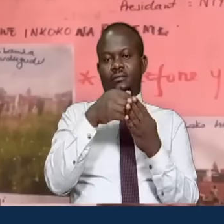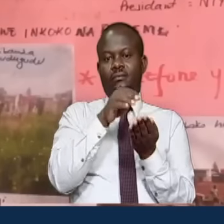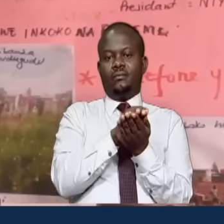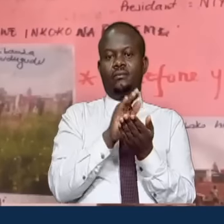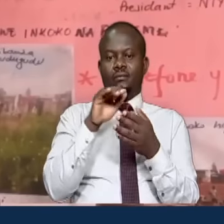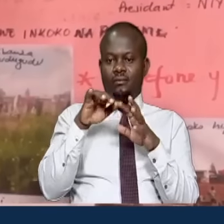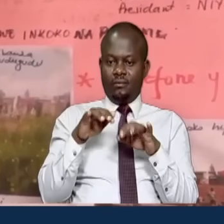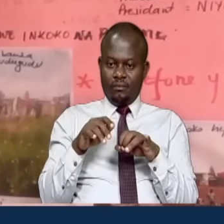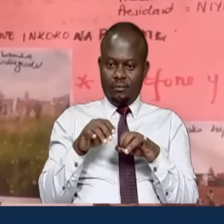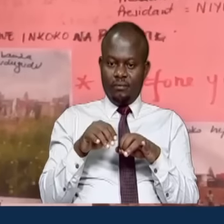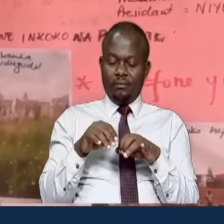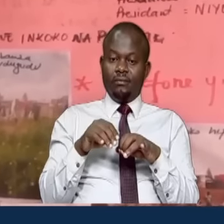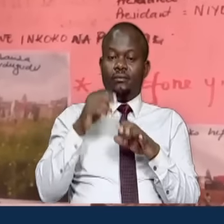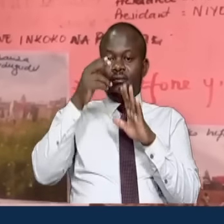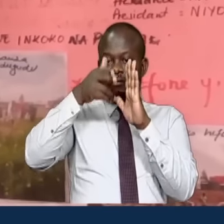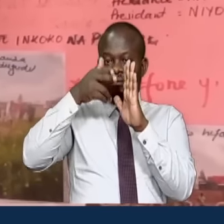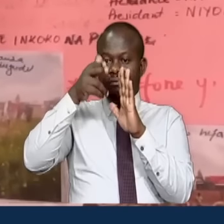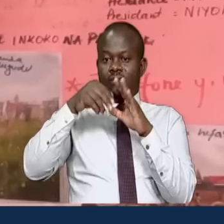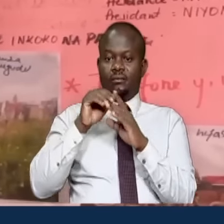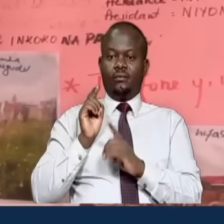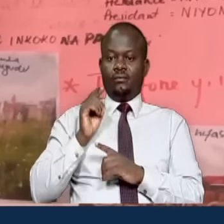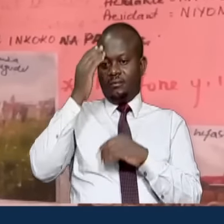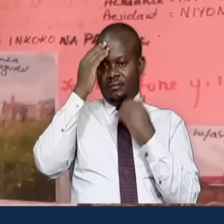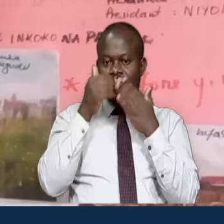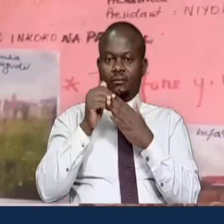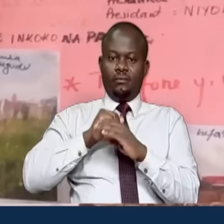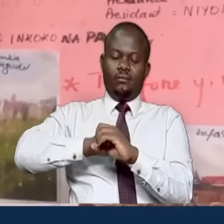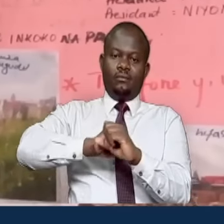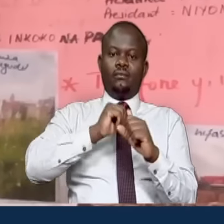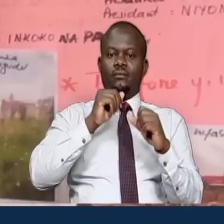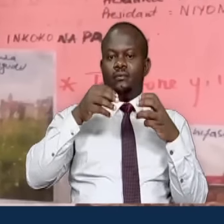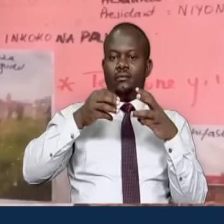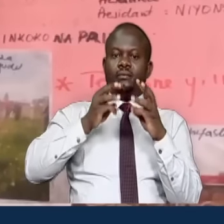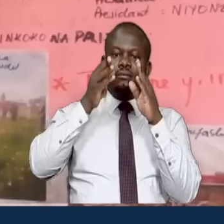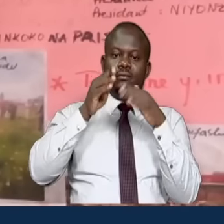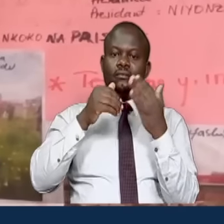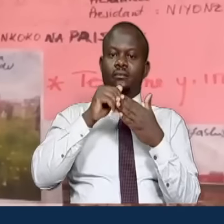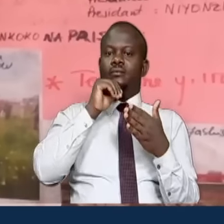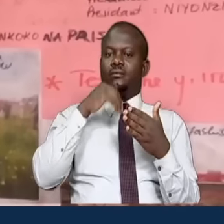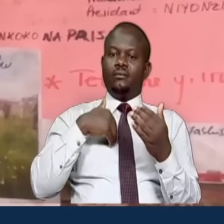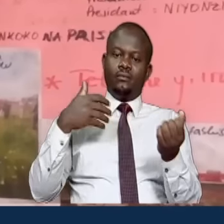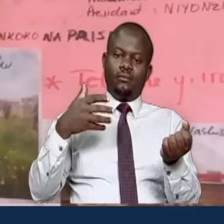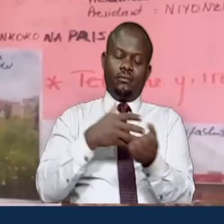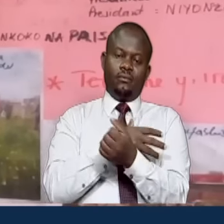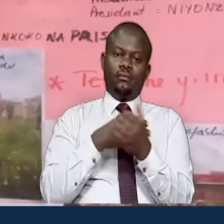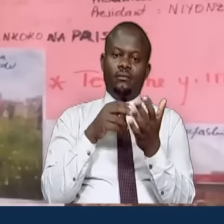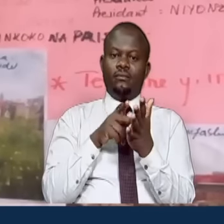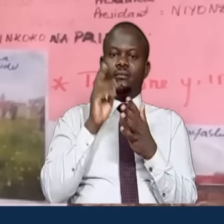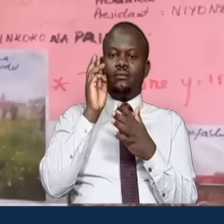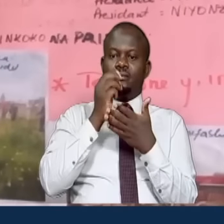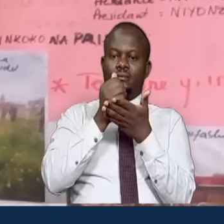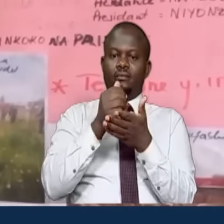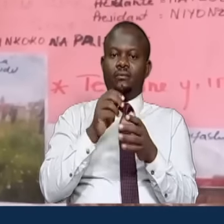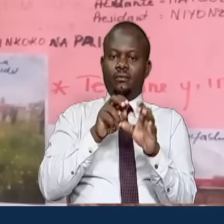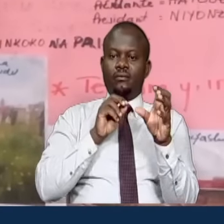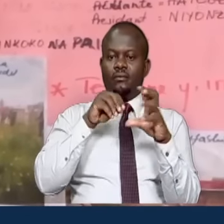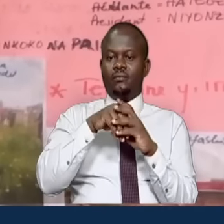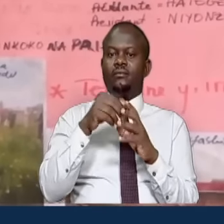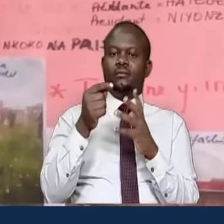mudasobwa, kamera z'umutekano kugira ngo iturinde ibyo biro, ku buryo uzaba udafite ubushobozi bwo kuyigura tuzamufasha dukuye muri ibyo